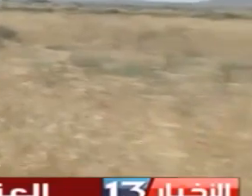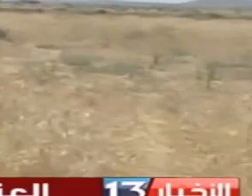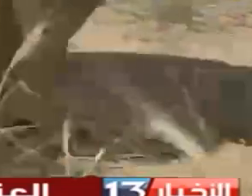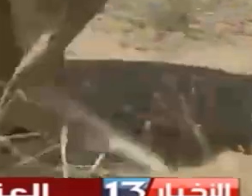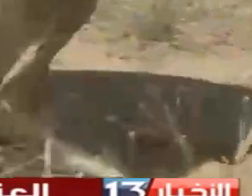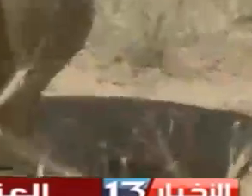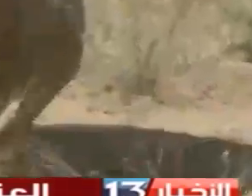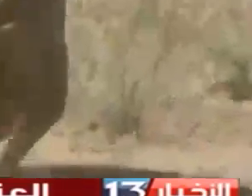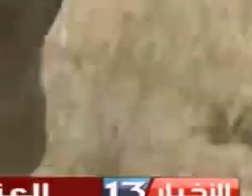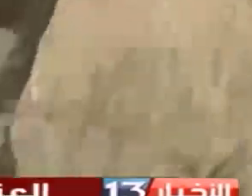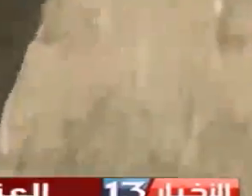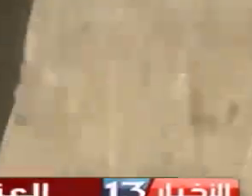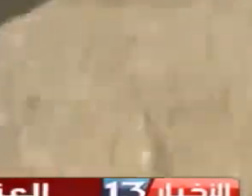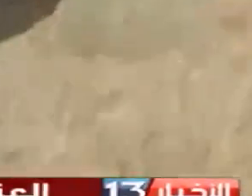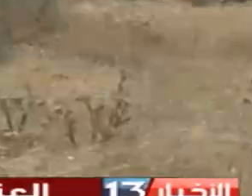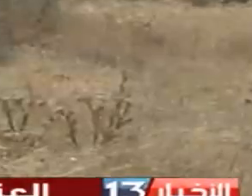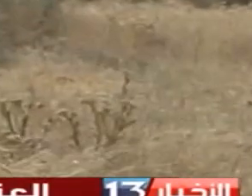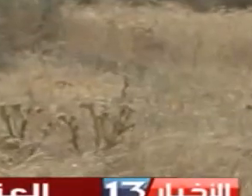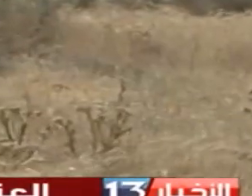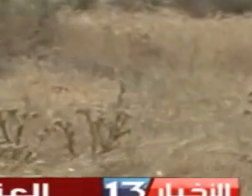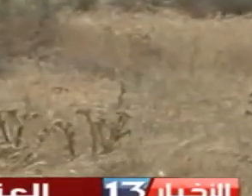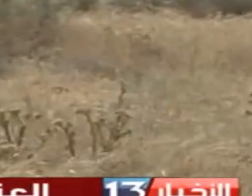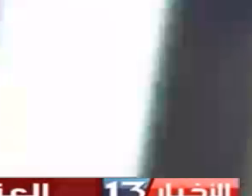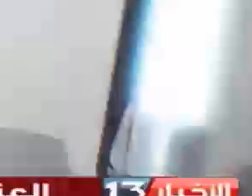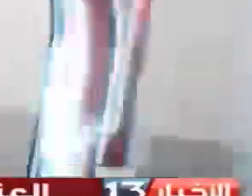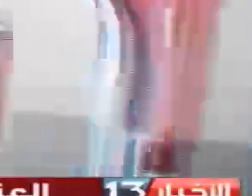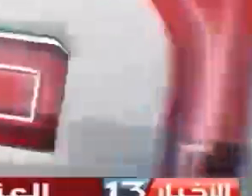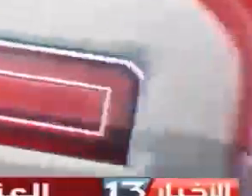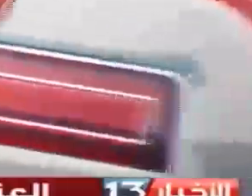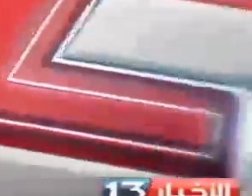بمناسبه الاحتفاء باليوم العالمي للغه